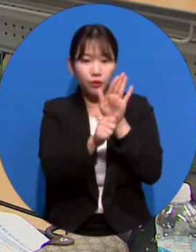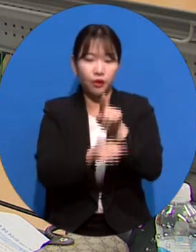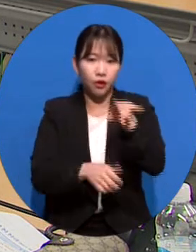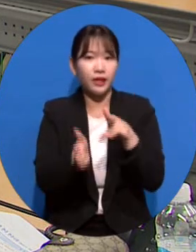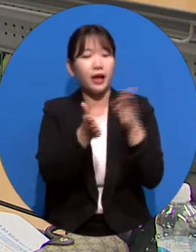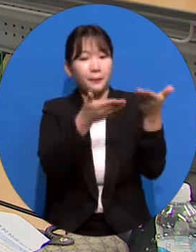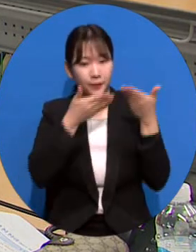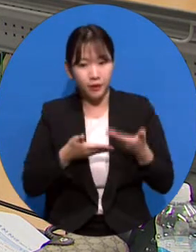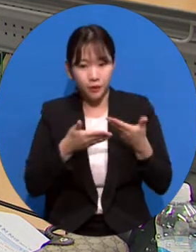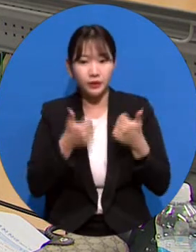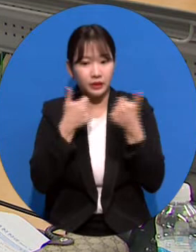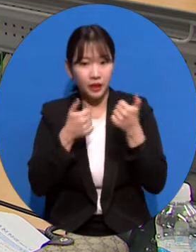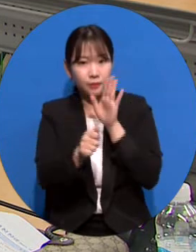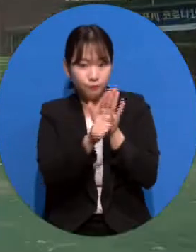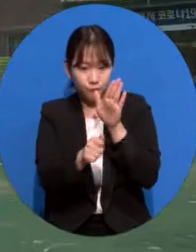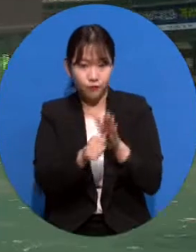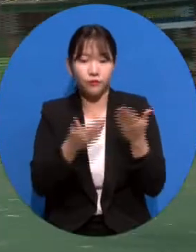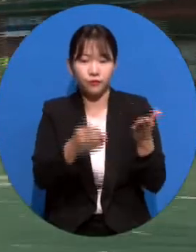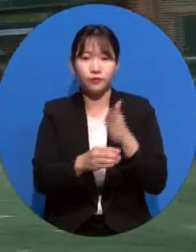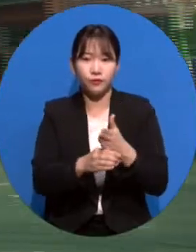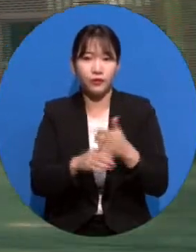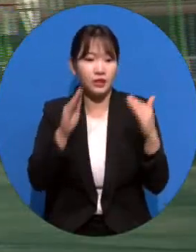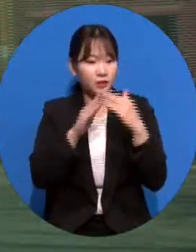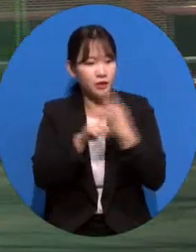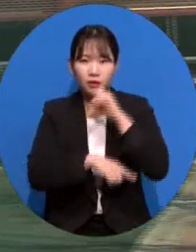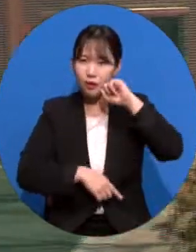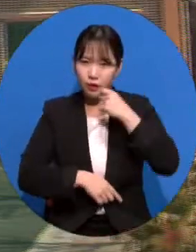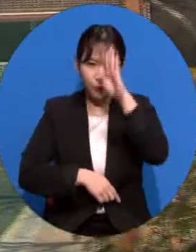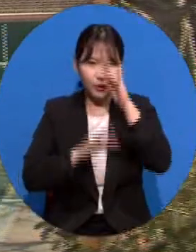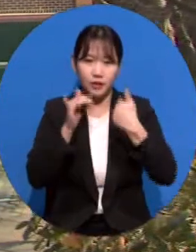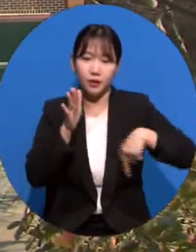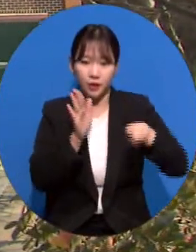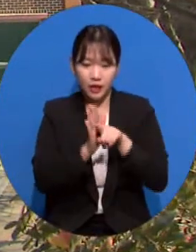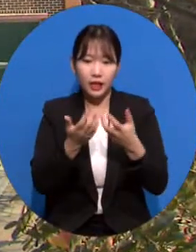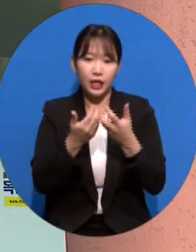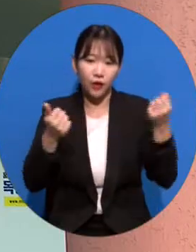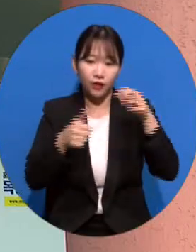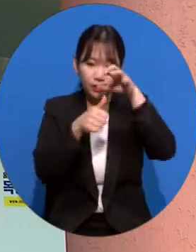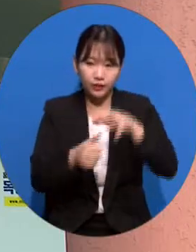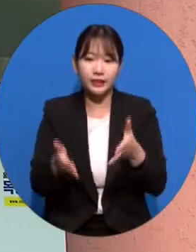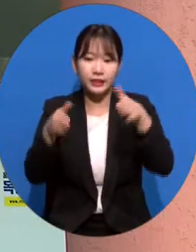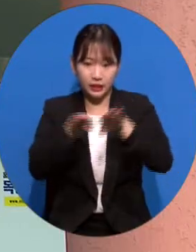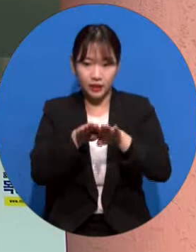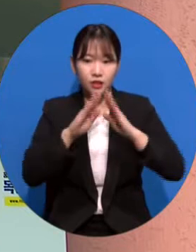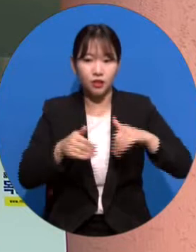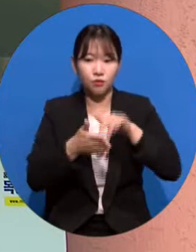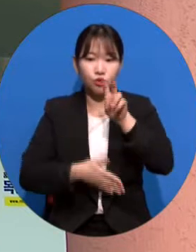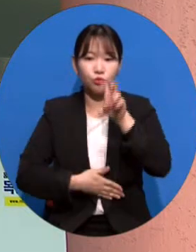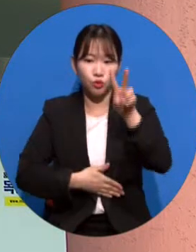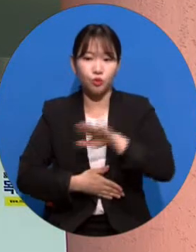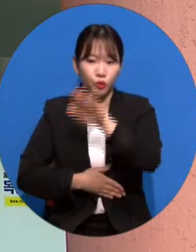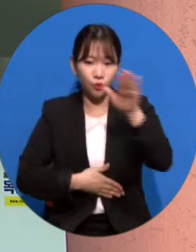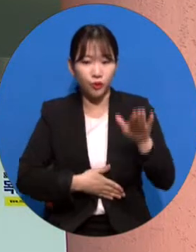거기서 처방을 받고 상담을 받을 수 있도록. 재택치료가 어려운 환자들을 위한 격리시설도 전남 22개 모든